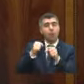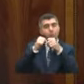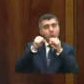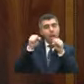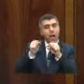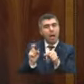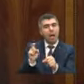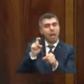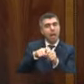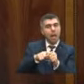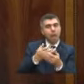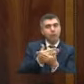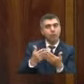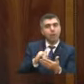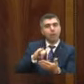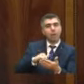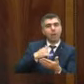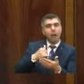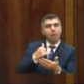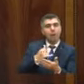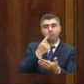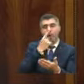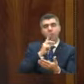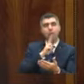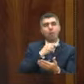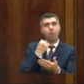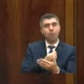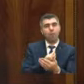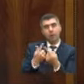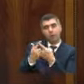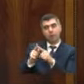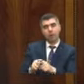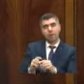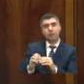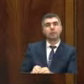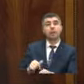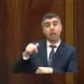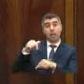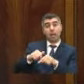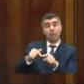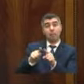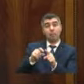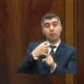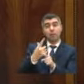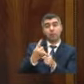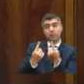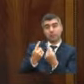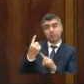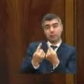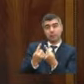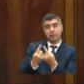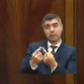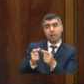والمدنية والشبابية على قرارات حكومتكم اللاشعبية، تقوى حزب التقنقراط داخل